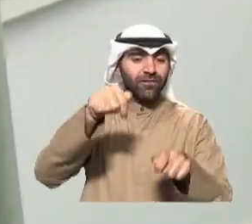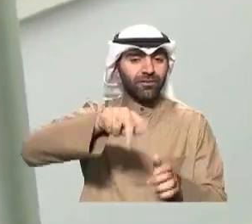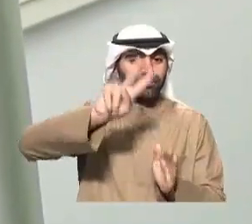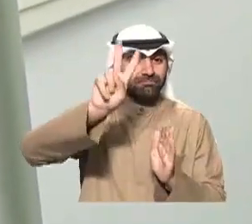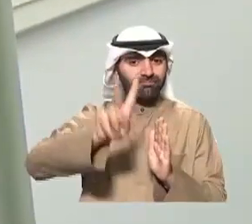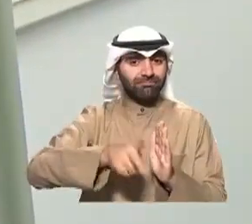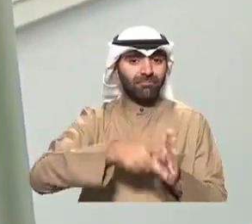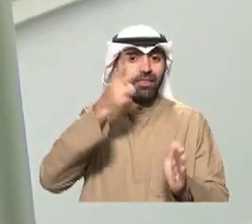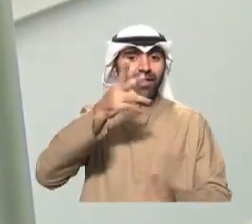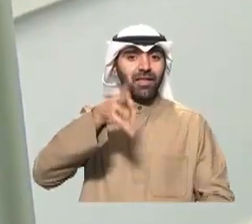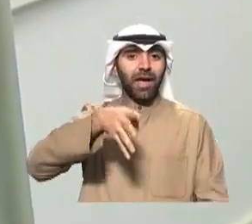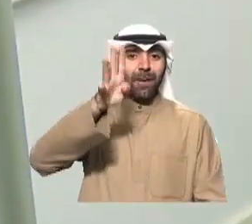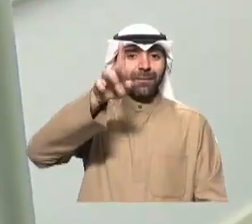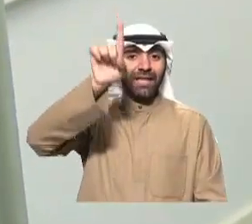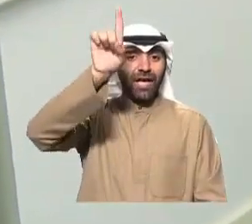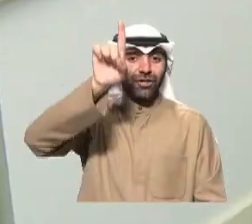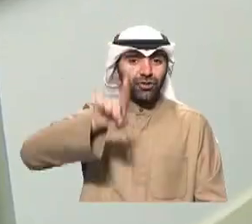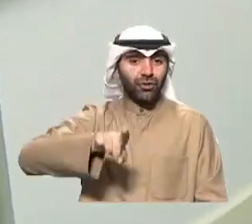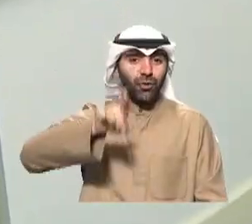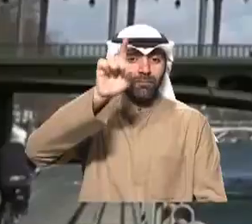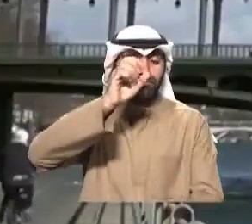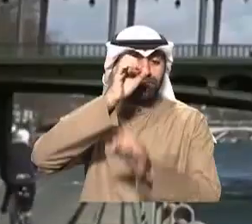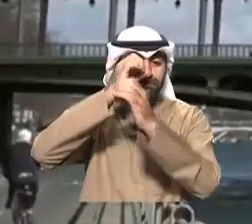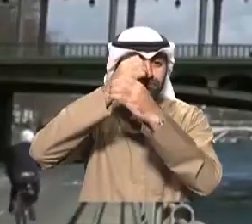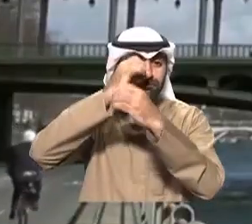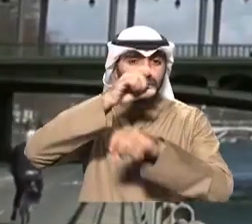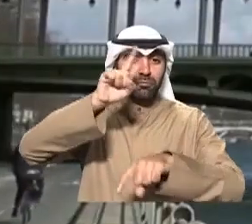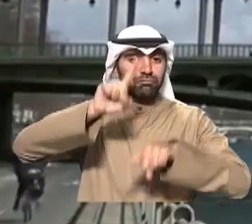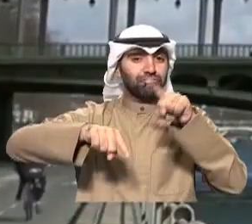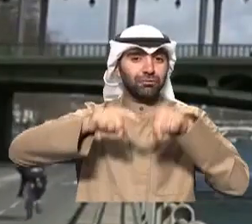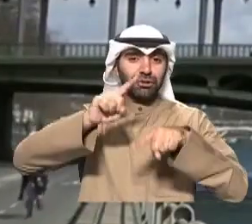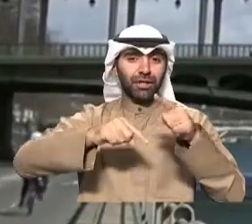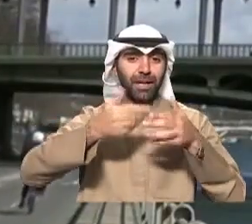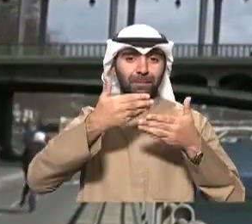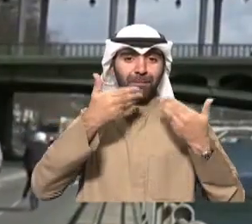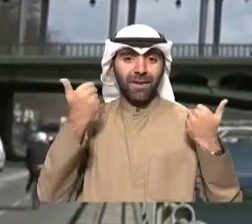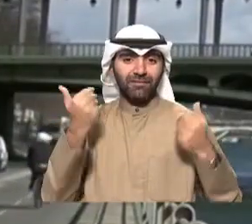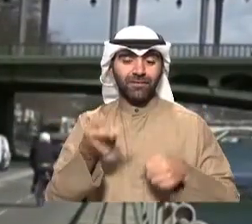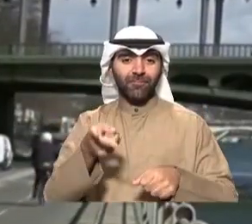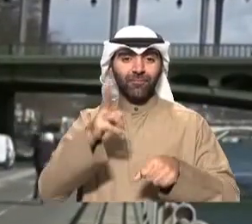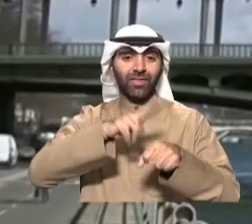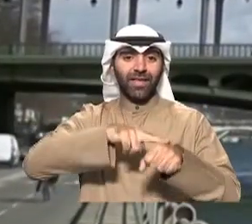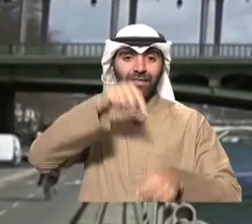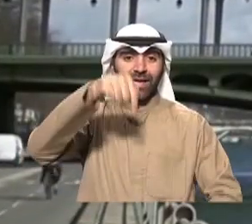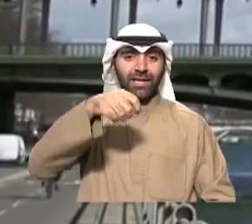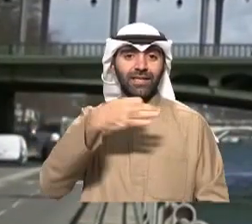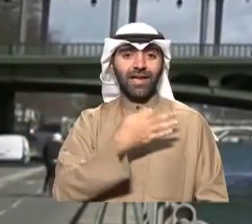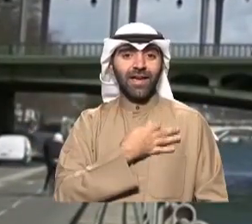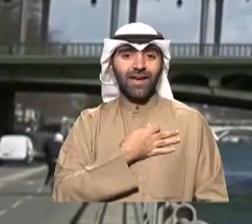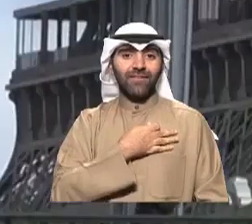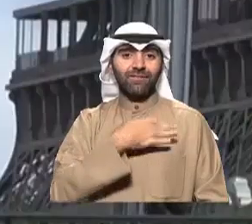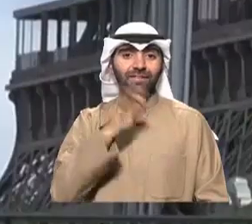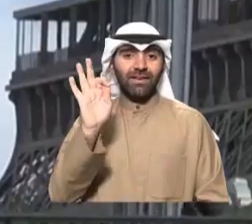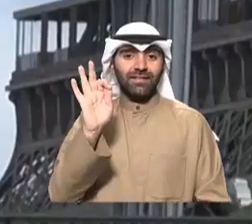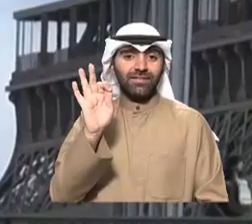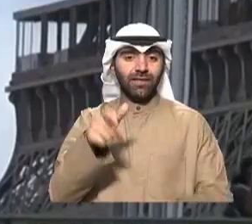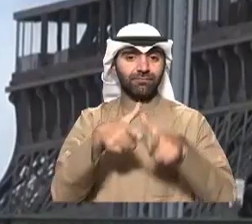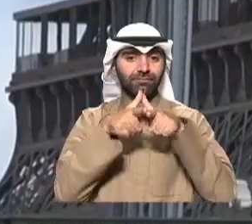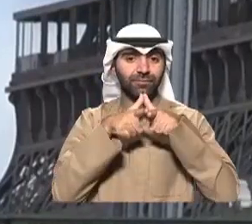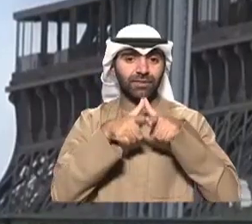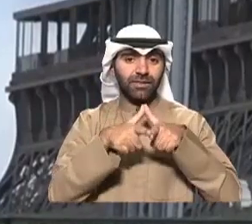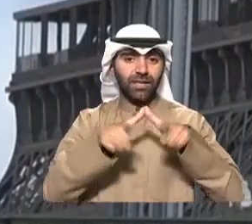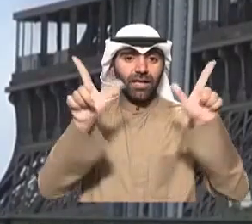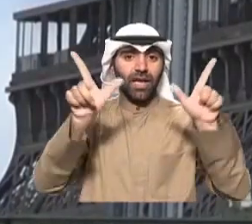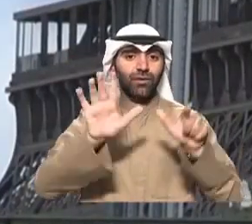التأكيدات العلمية بأنه آمن وفعال. وما زلنا في أوروبا، حيث فرضت فرنسا إجراءات جديدة للحد